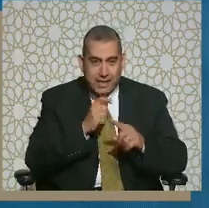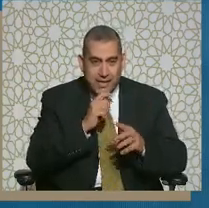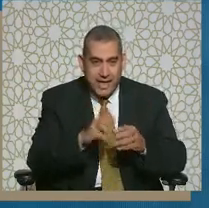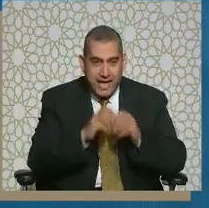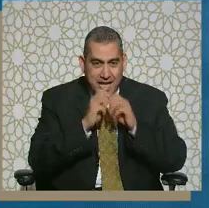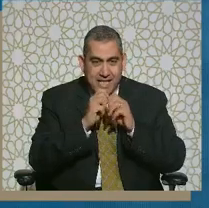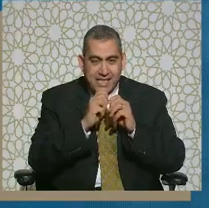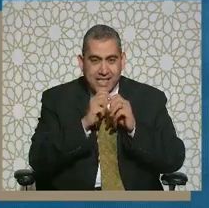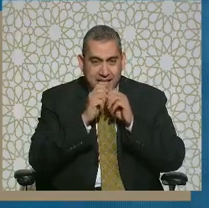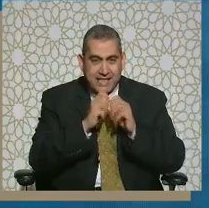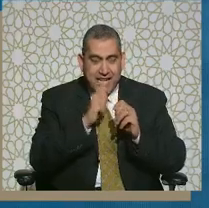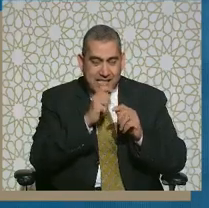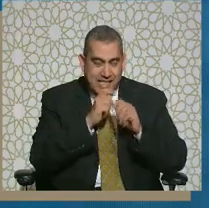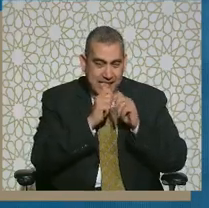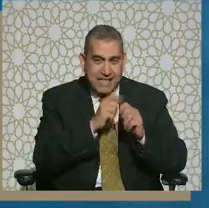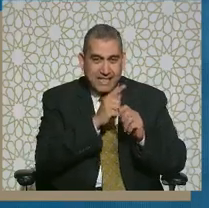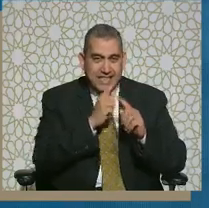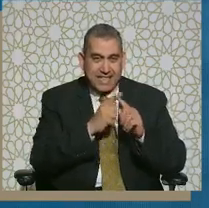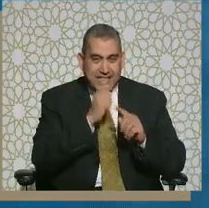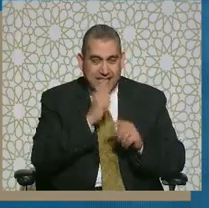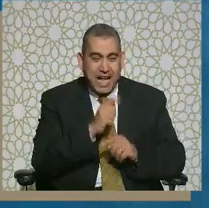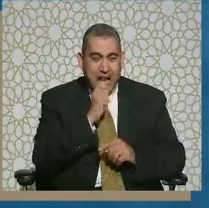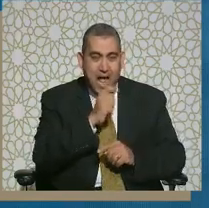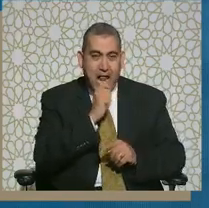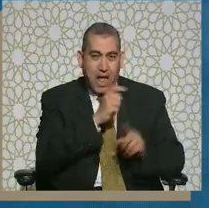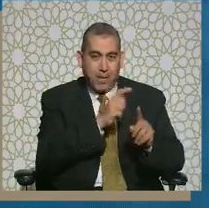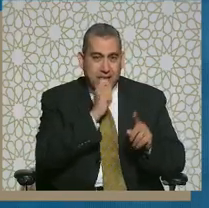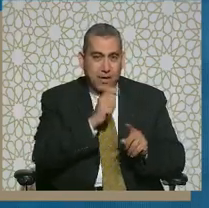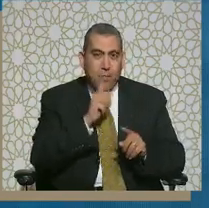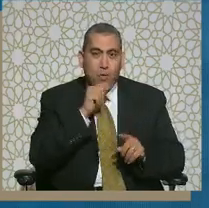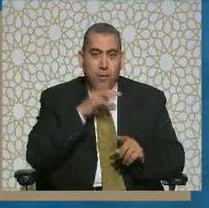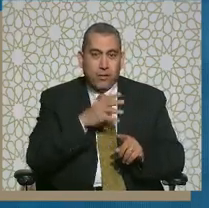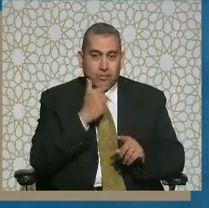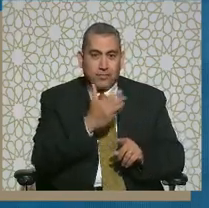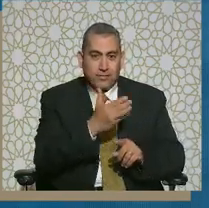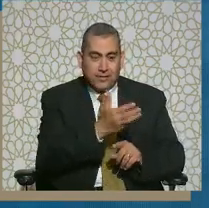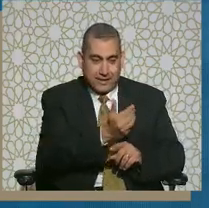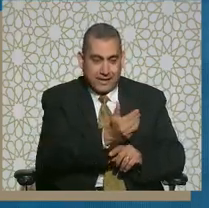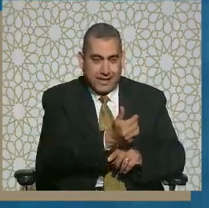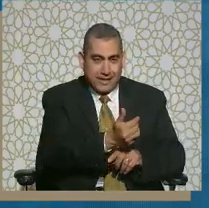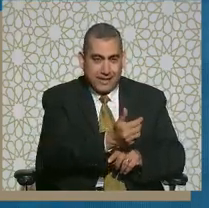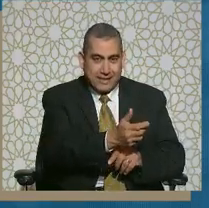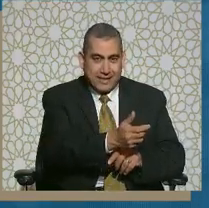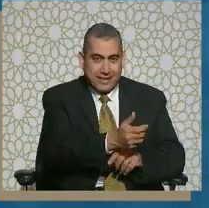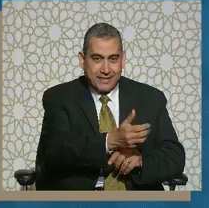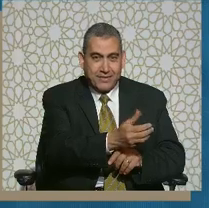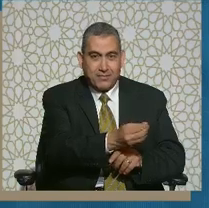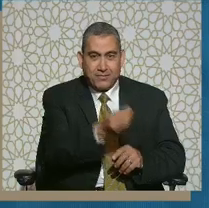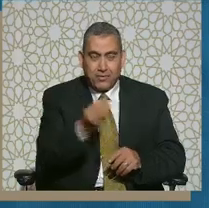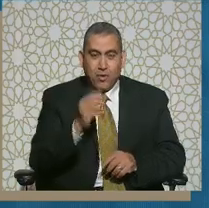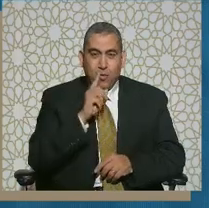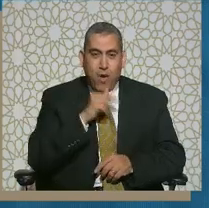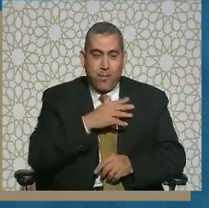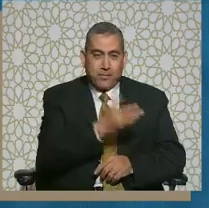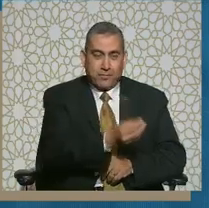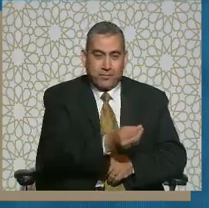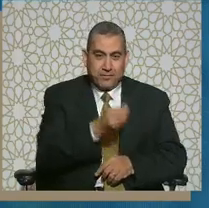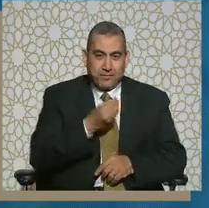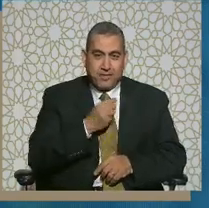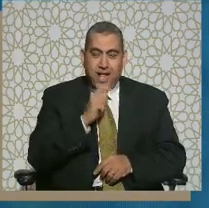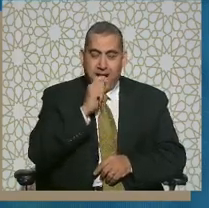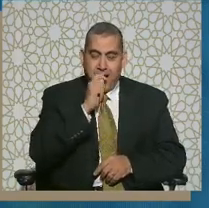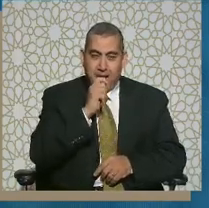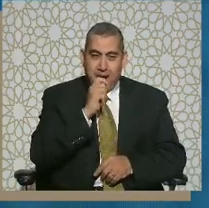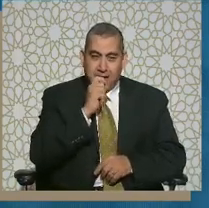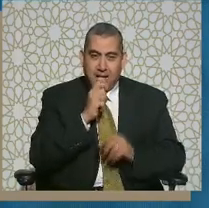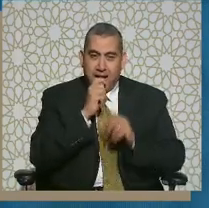يعني بتشد بتشد حته اللحمه فرسول الله يقول لها اداني فتناوله السيده عائشه فيضع فمه على